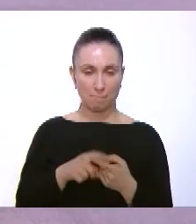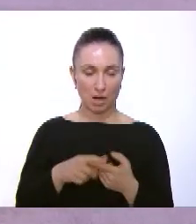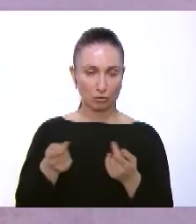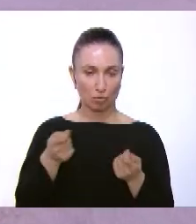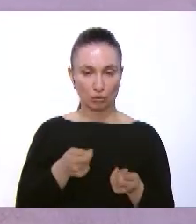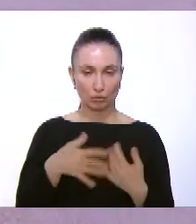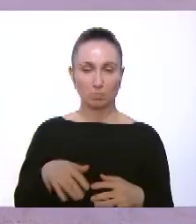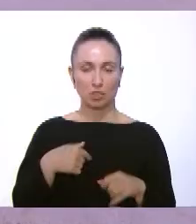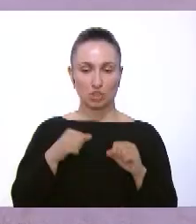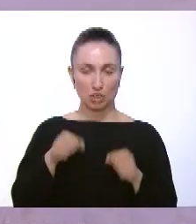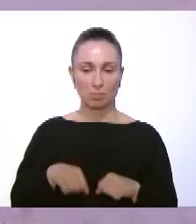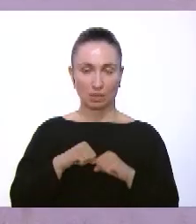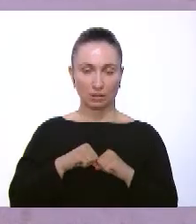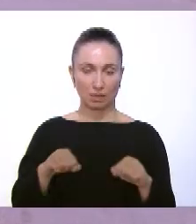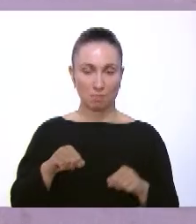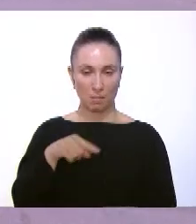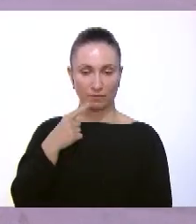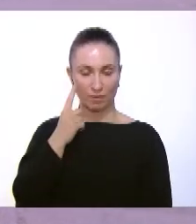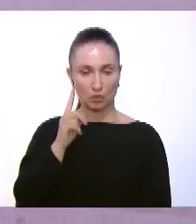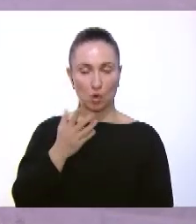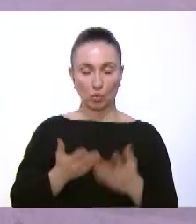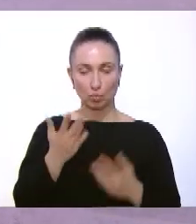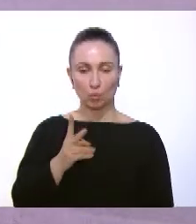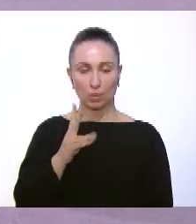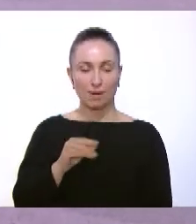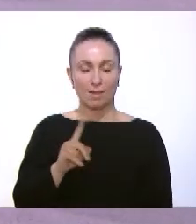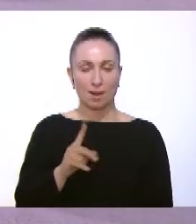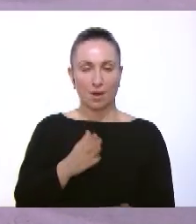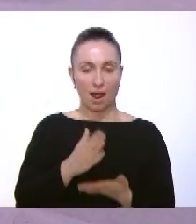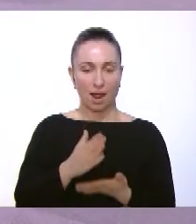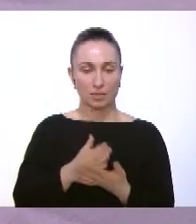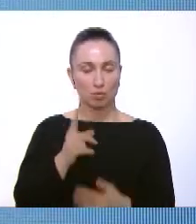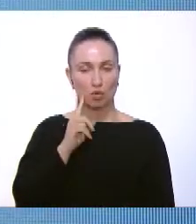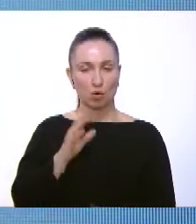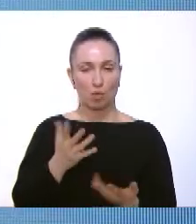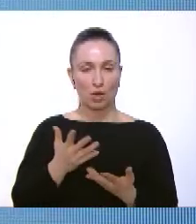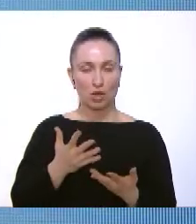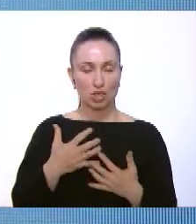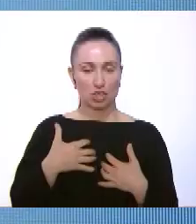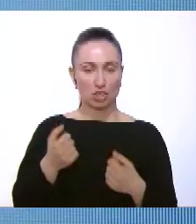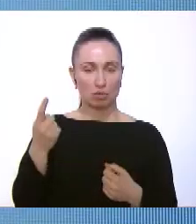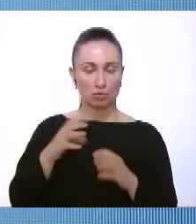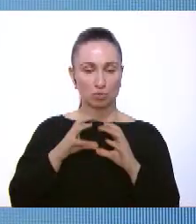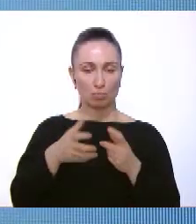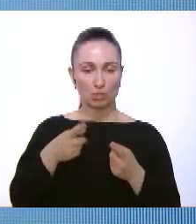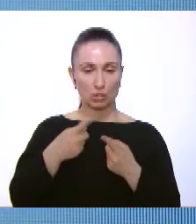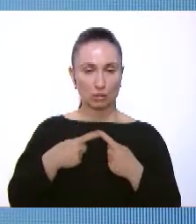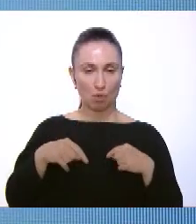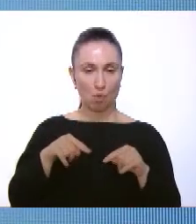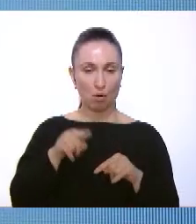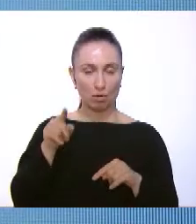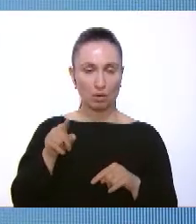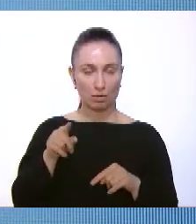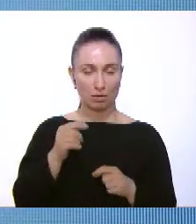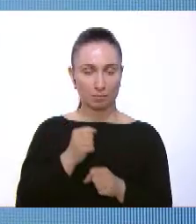და შემიძლია თამამად თქვა, რომ თუ კი რამე არსებობს, რომელიც ჯანდაცვის მსოფლიო ორგანიზაციის